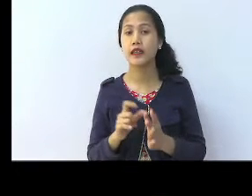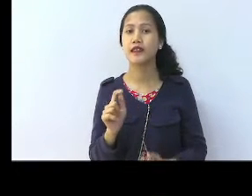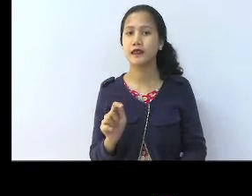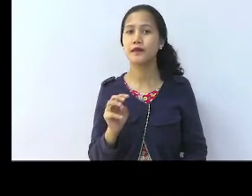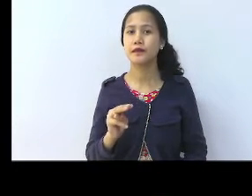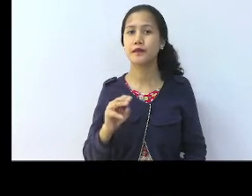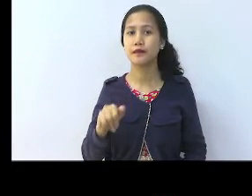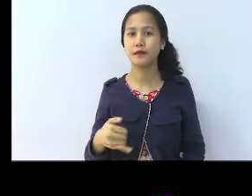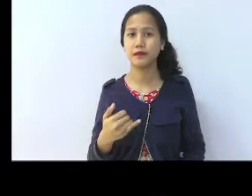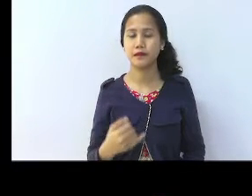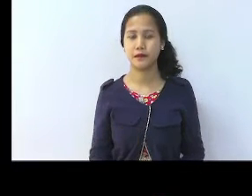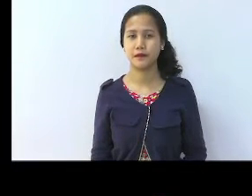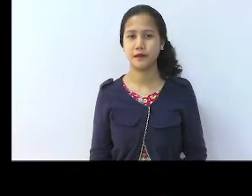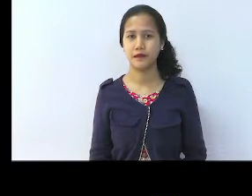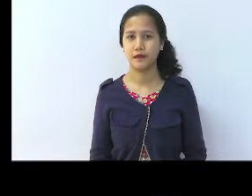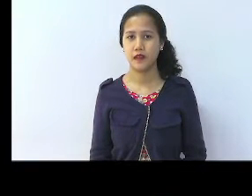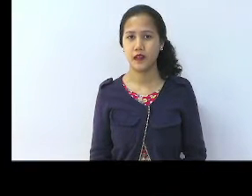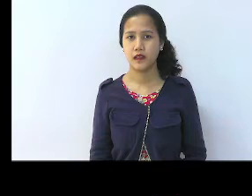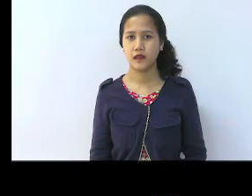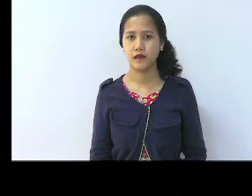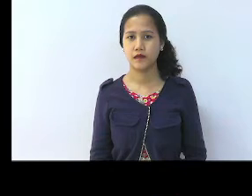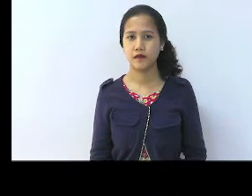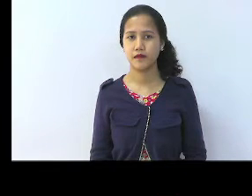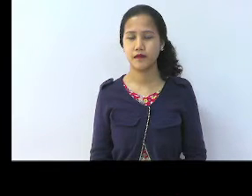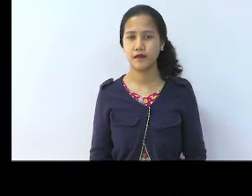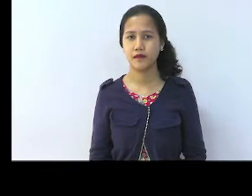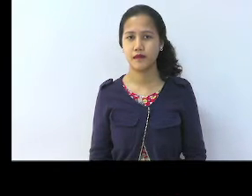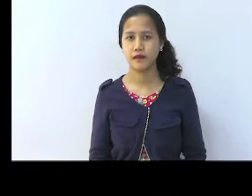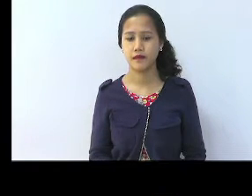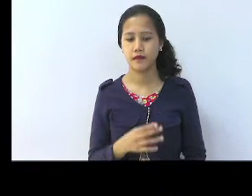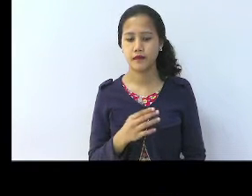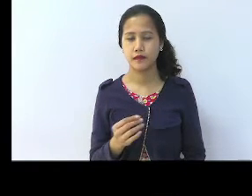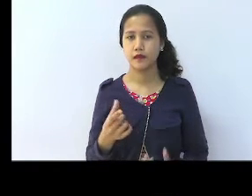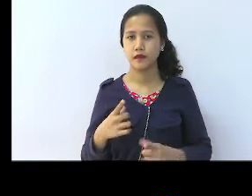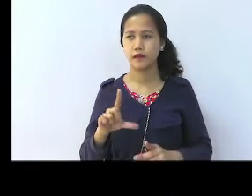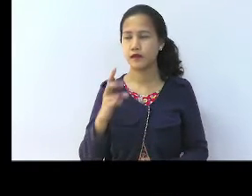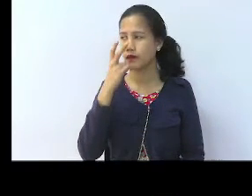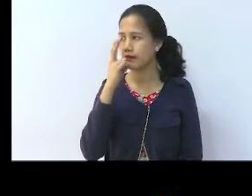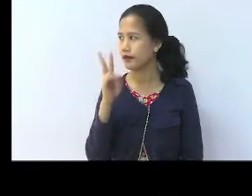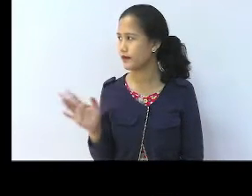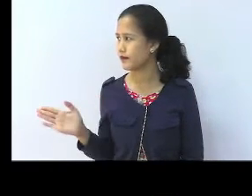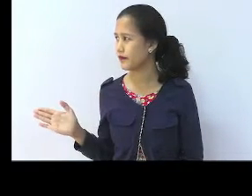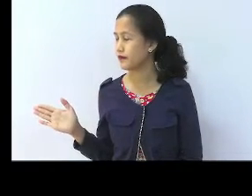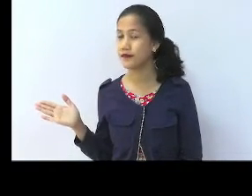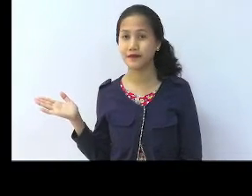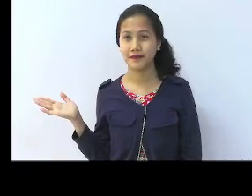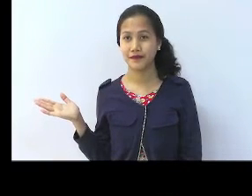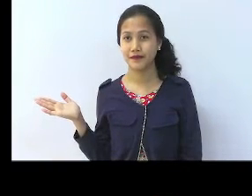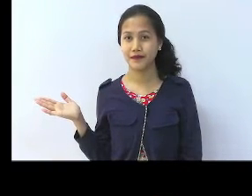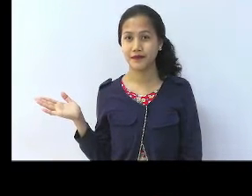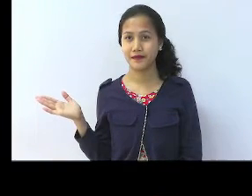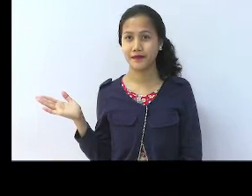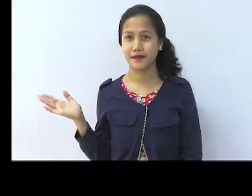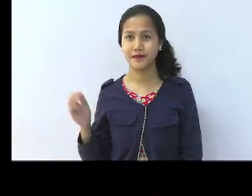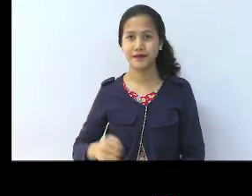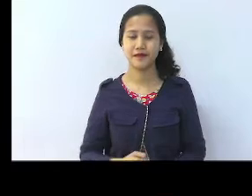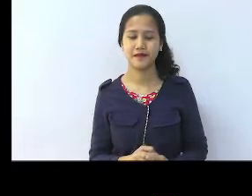mga muscles na involved sa TMJ dysfunction. Ano po ba ang sanhi ng